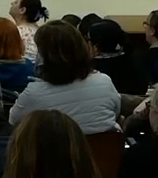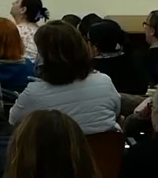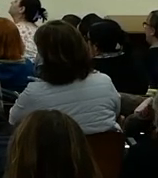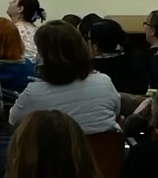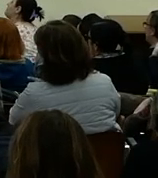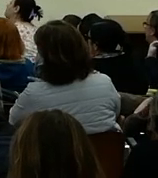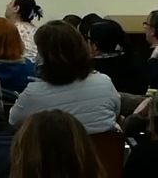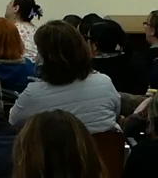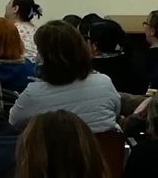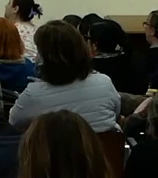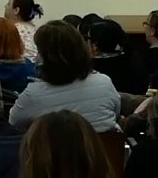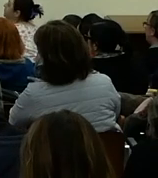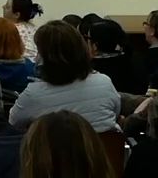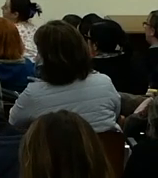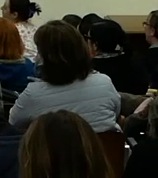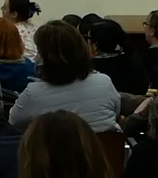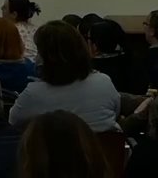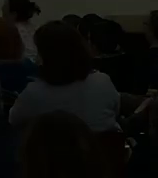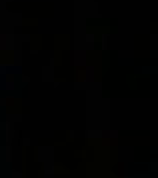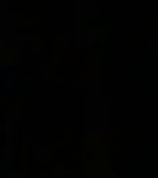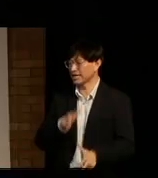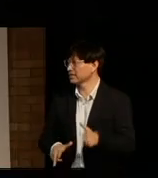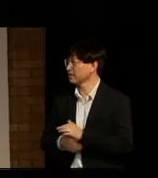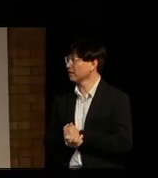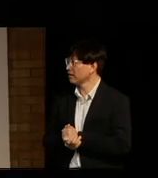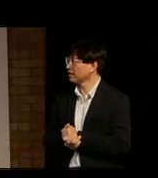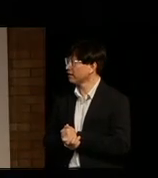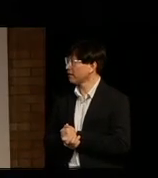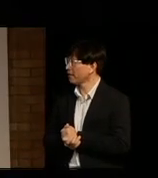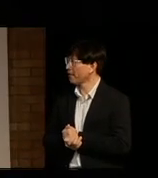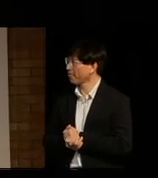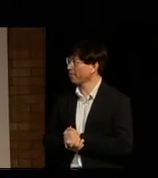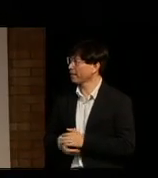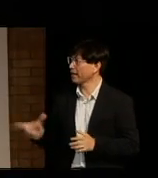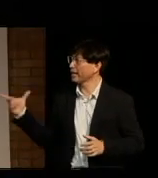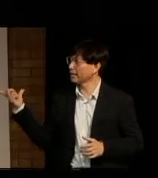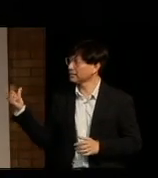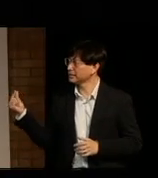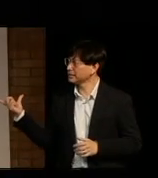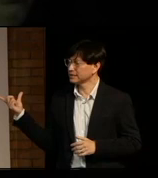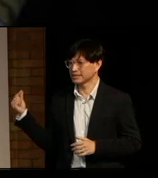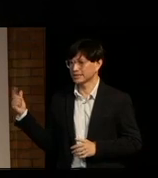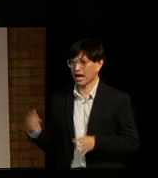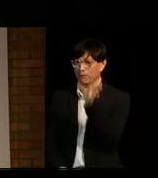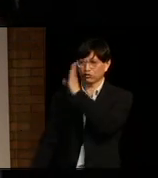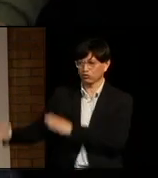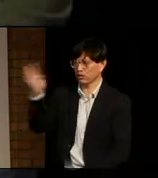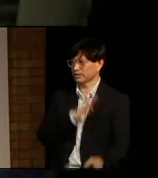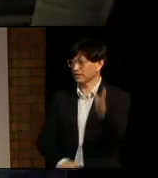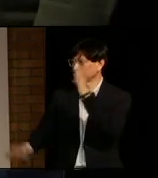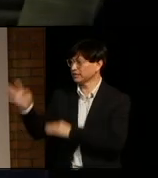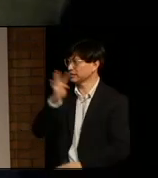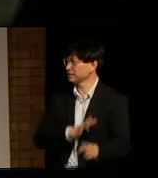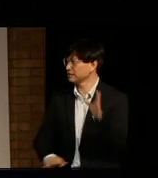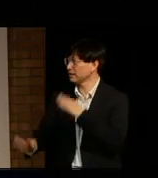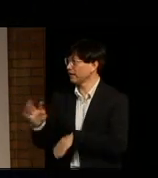e interprete di lingua dis segni e come diceva Riccardo siamo un po' referenti Per quanto riguarda la disabilità conosco